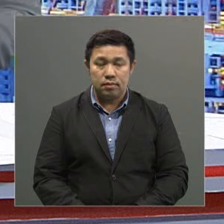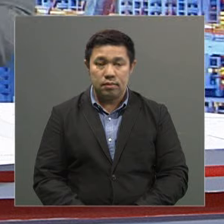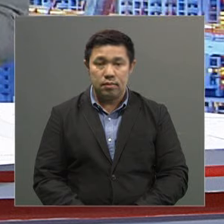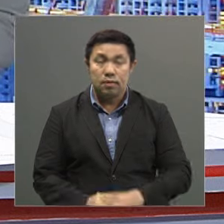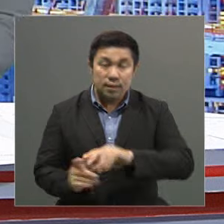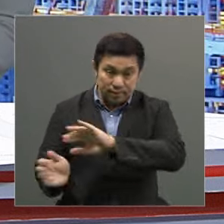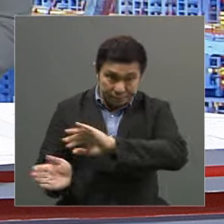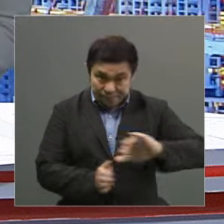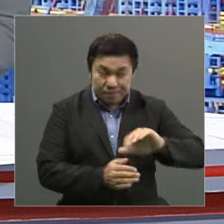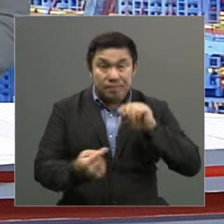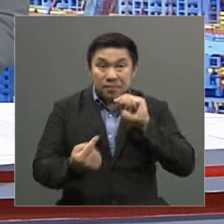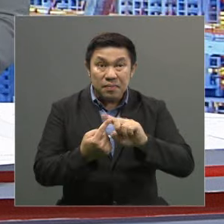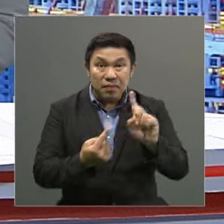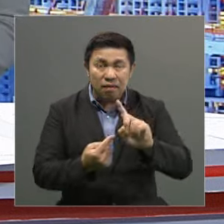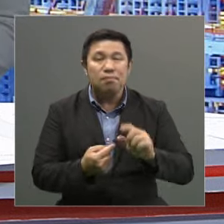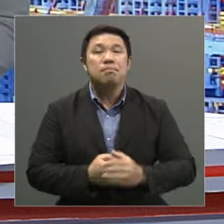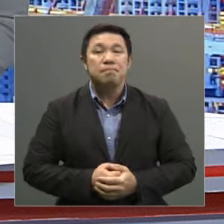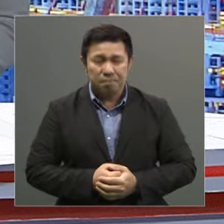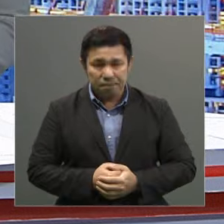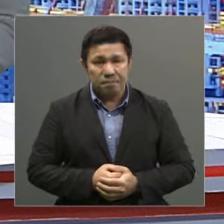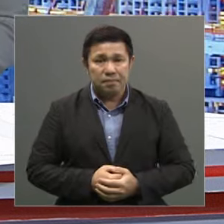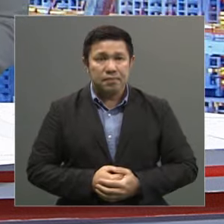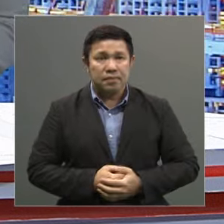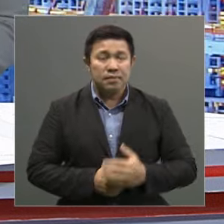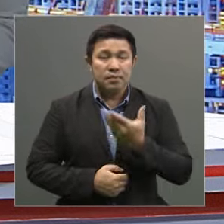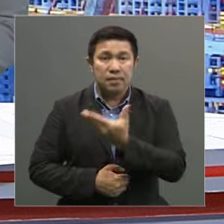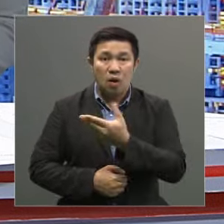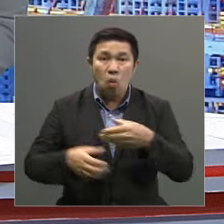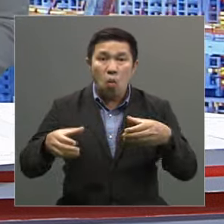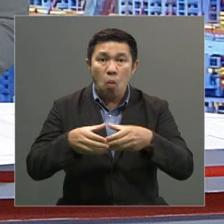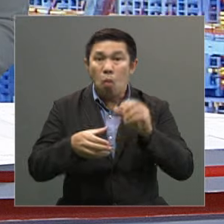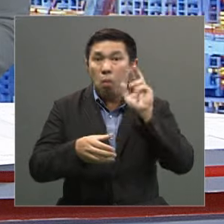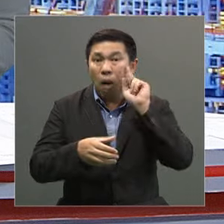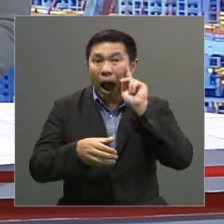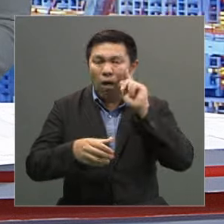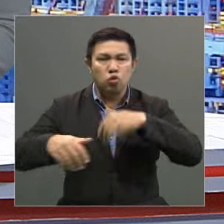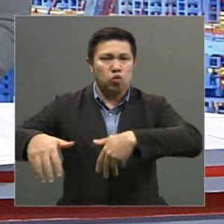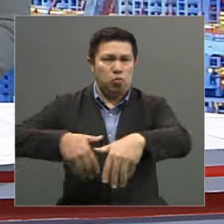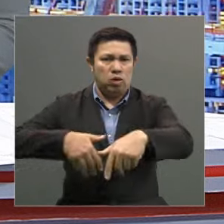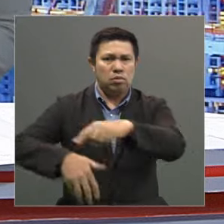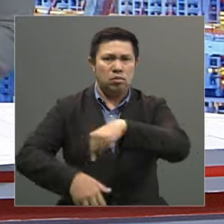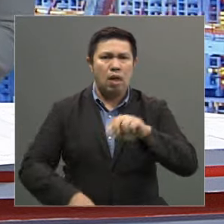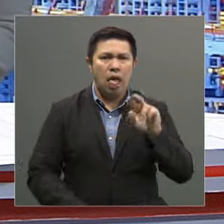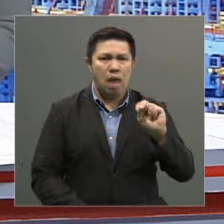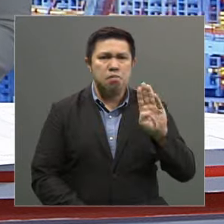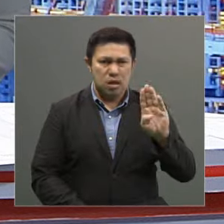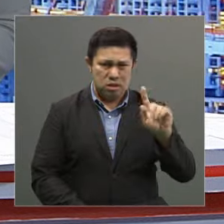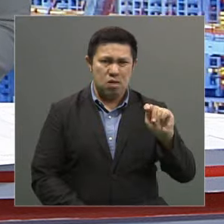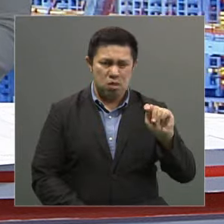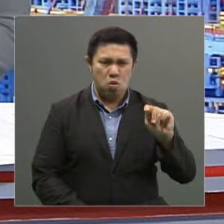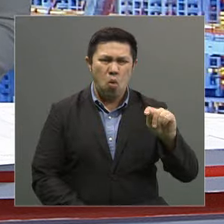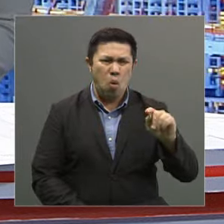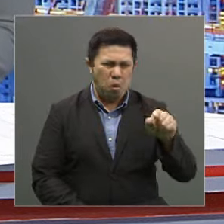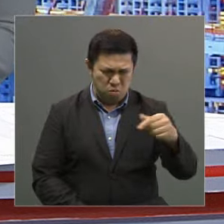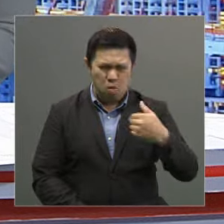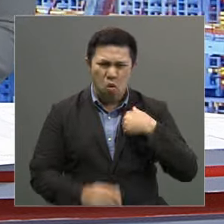ไปดูอีกหนึ่งเรื่องนะครับคุณผู้ชมอันนี้เนี่ยเป็นทางด้านทีมข่าวสังคมของ NBT เราได้รับเรื่องขอความช่วยเหลือมาน